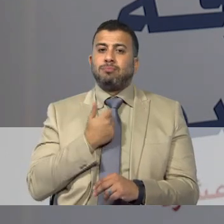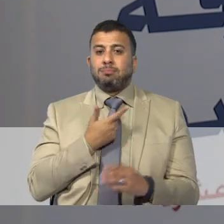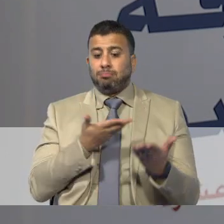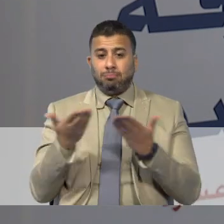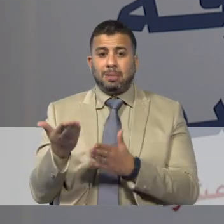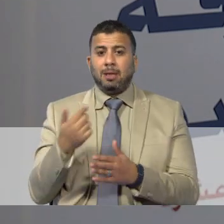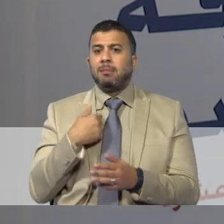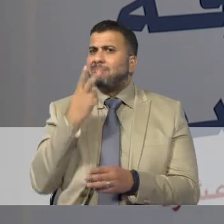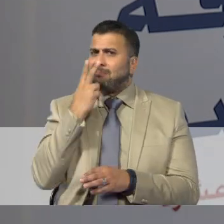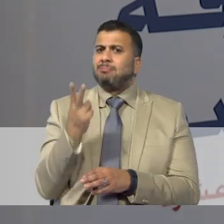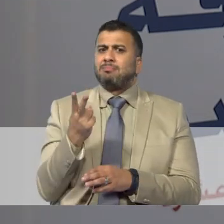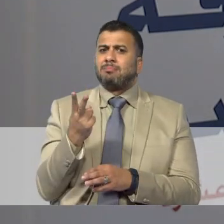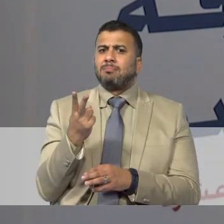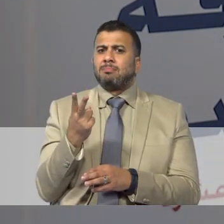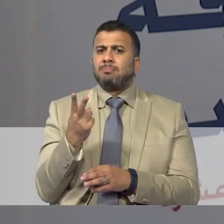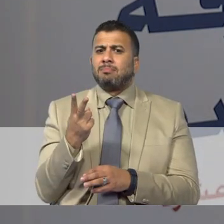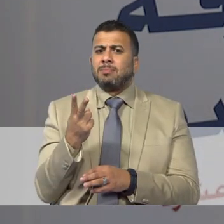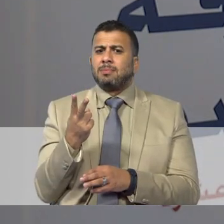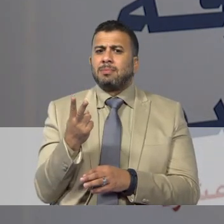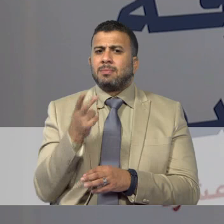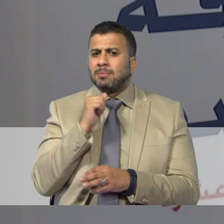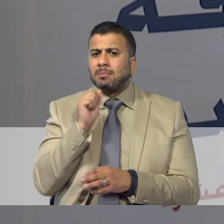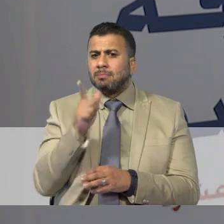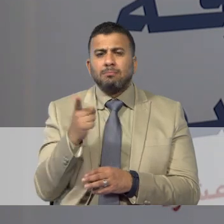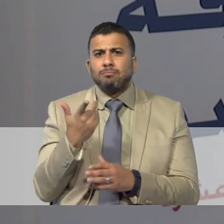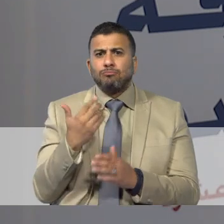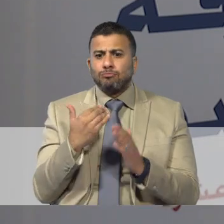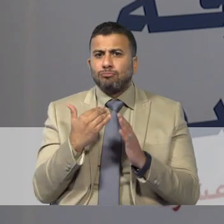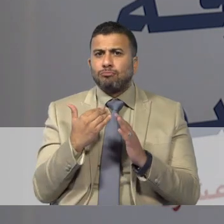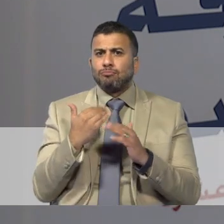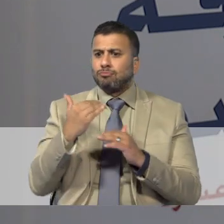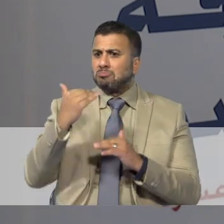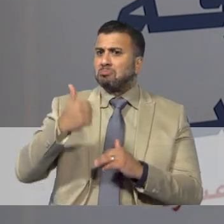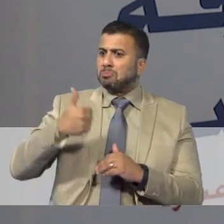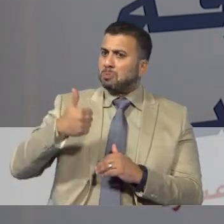وأتابع أيضا يعني التداعيات الإيجابية